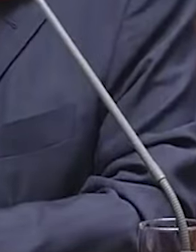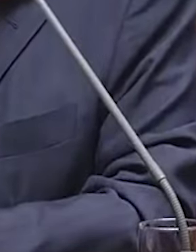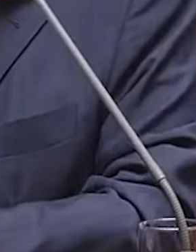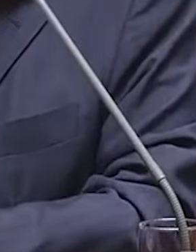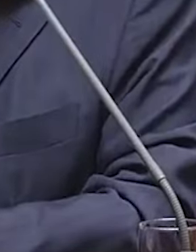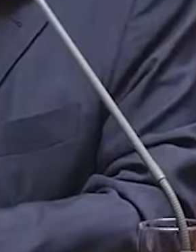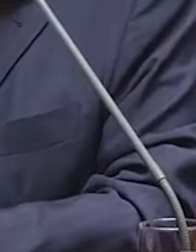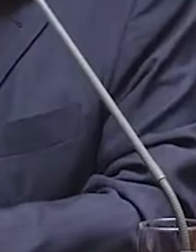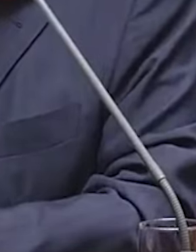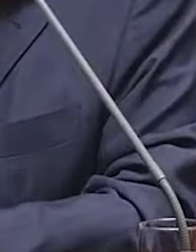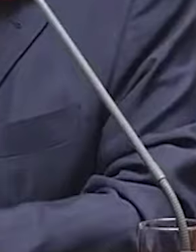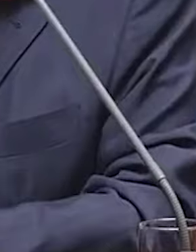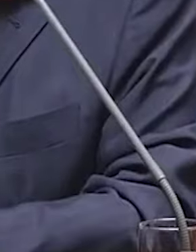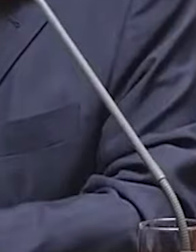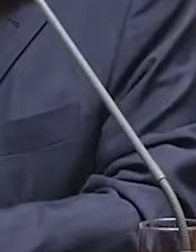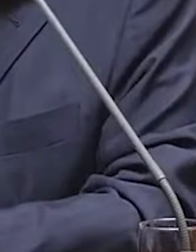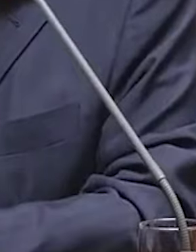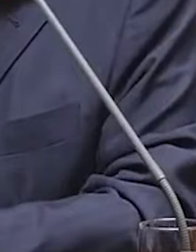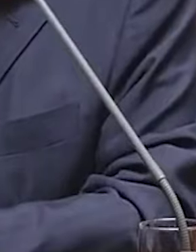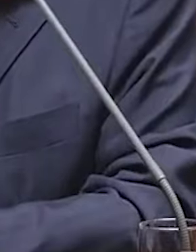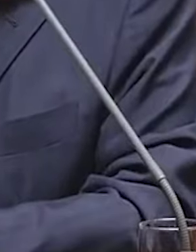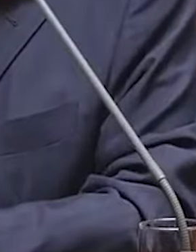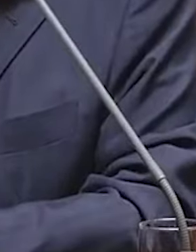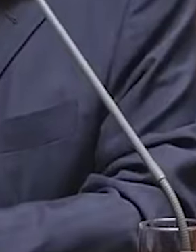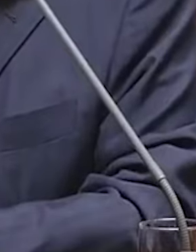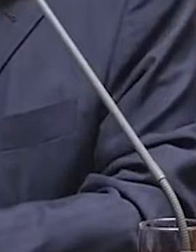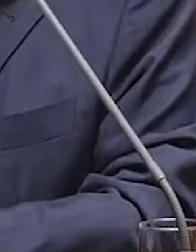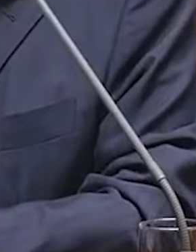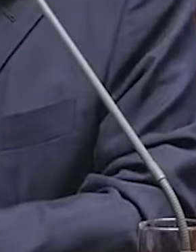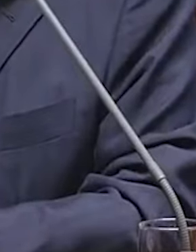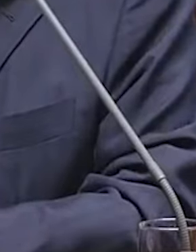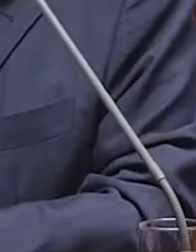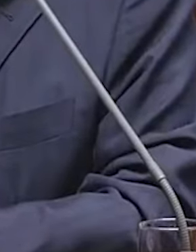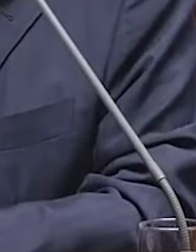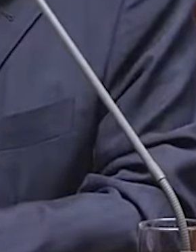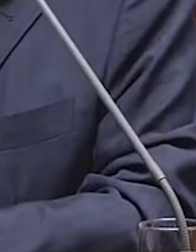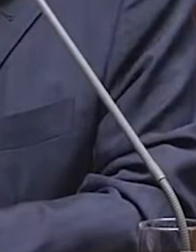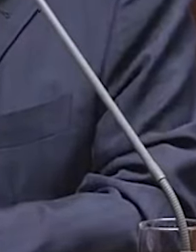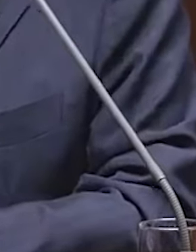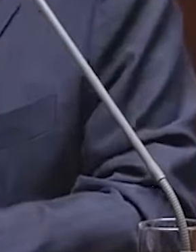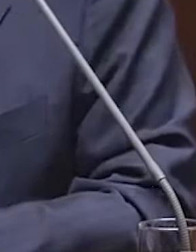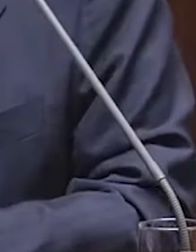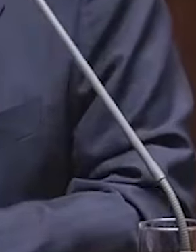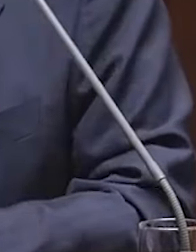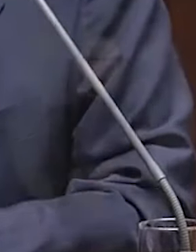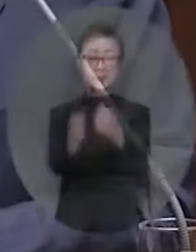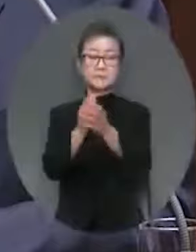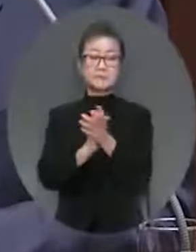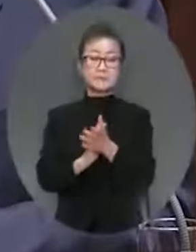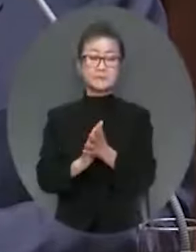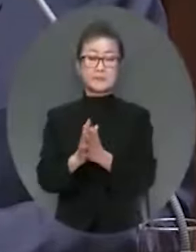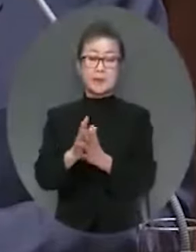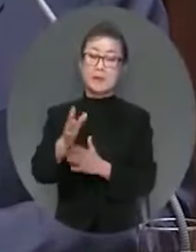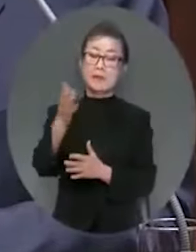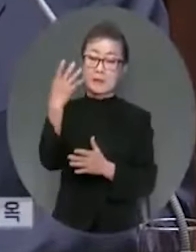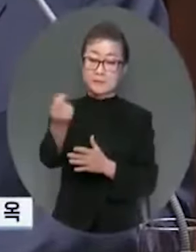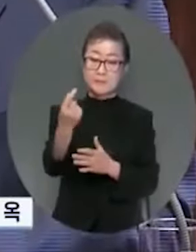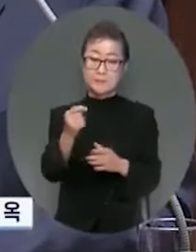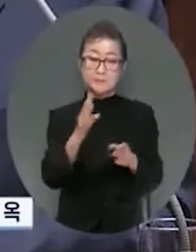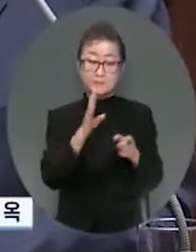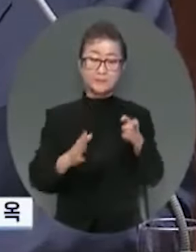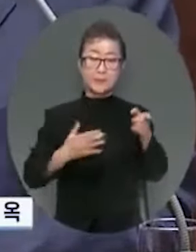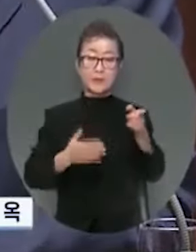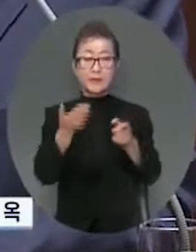의료 시스템을 만들도록 우리 모두 힘을 합쳐야 됩니다. 지금 누가 누구를 손가락질하고 글쎄, 누가 누구의 책임이라고 그런데,